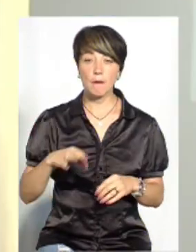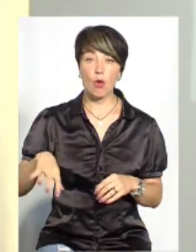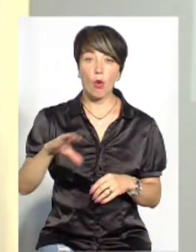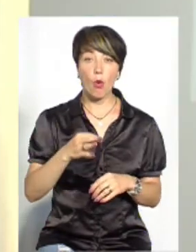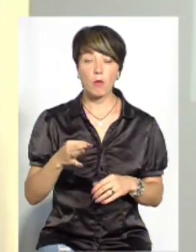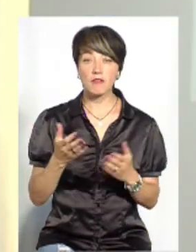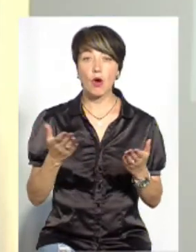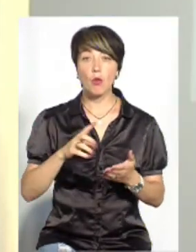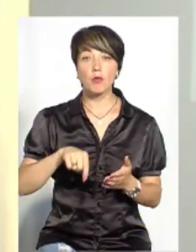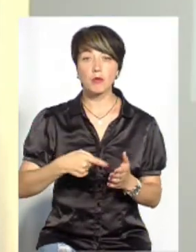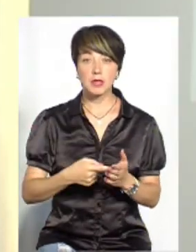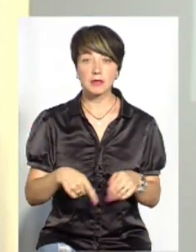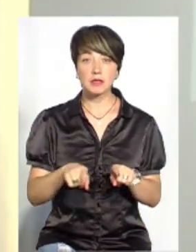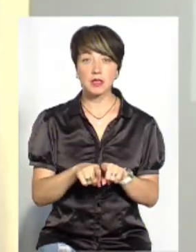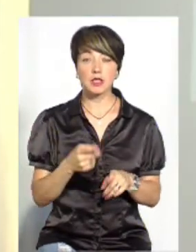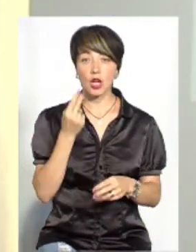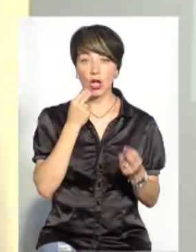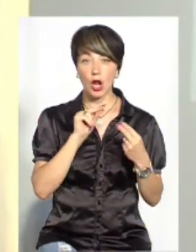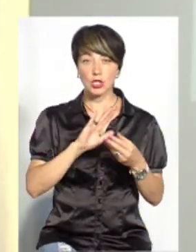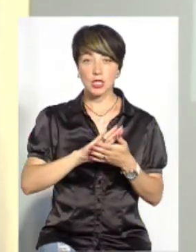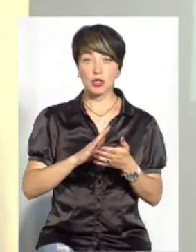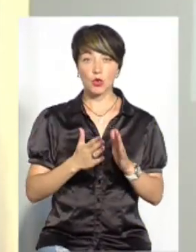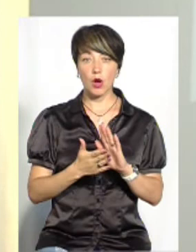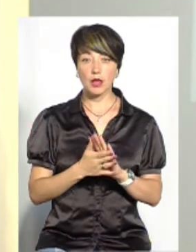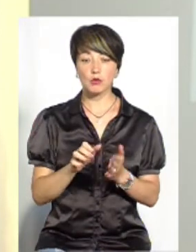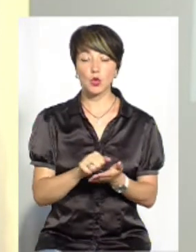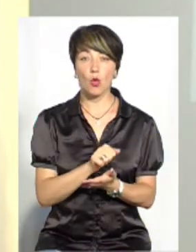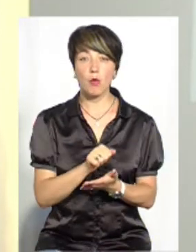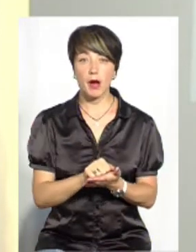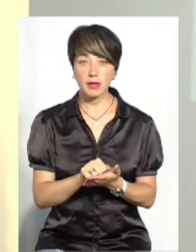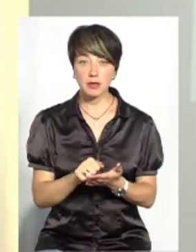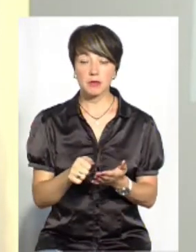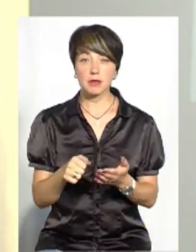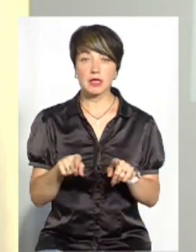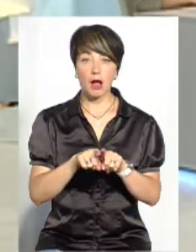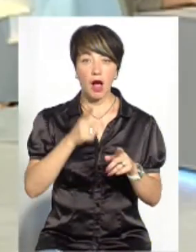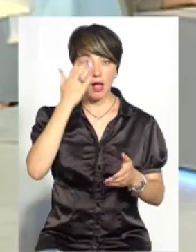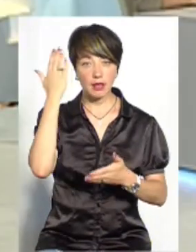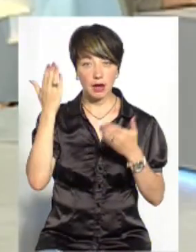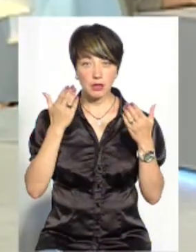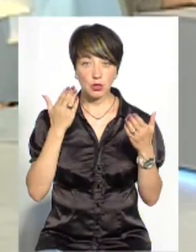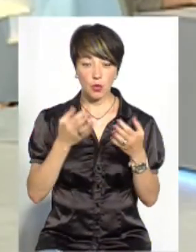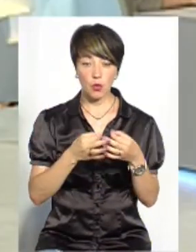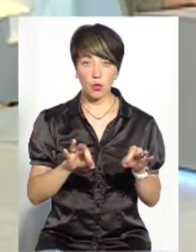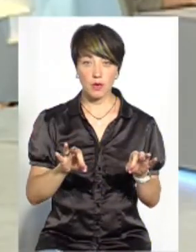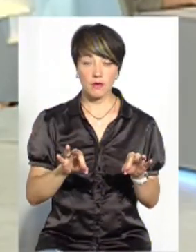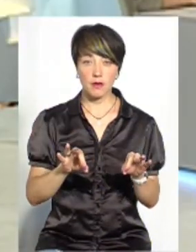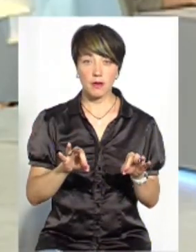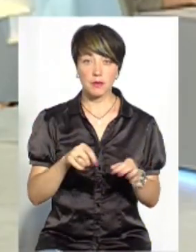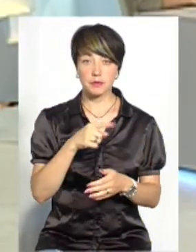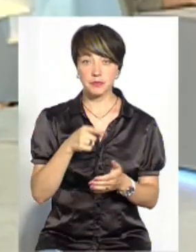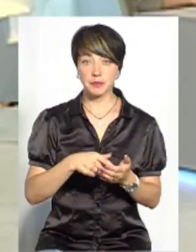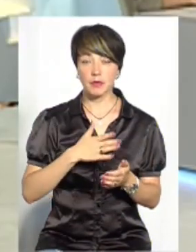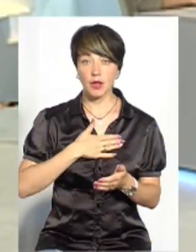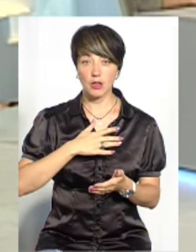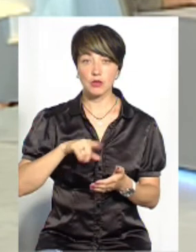якому місці нашому області все ж таки найкраща ситуація з документами таких атракціонів? Ну, якщо брати